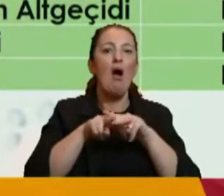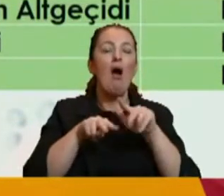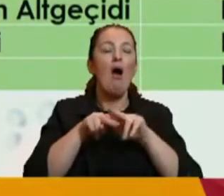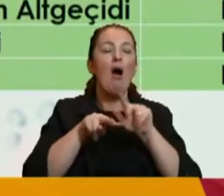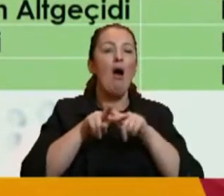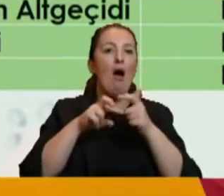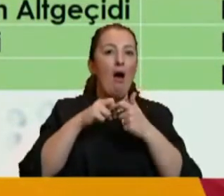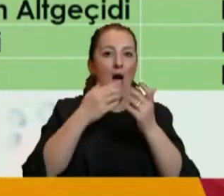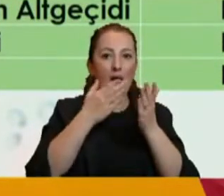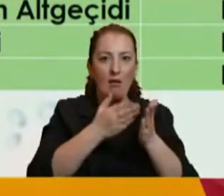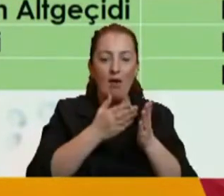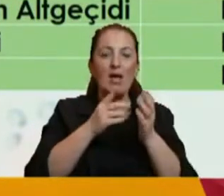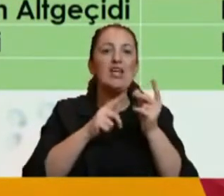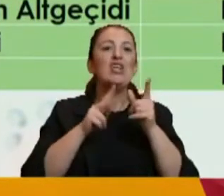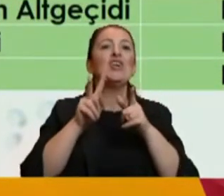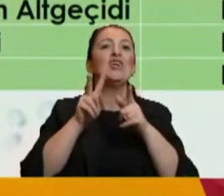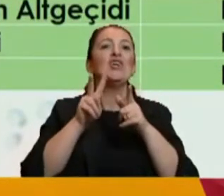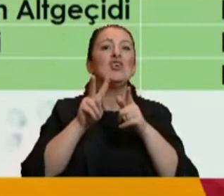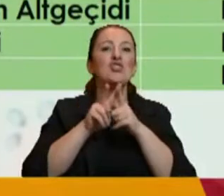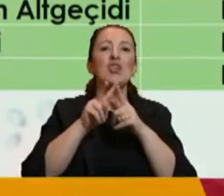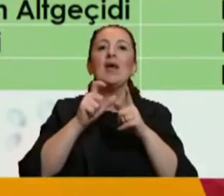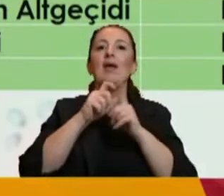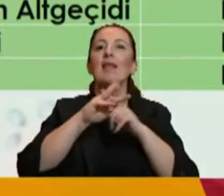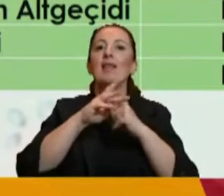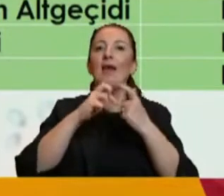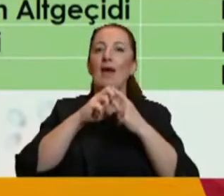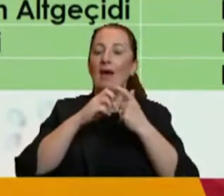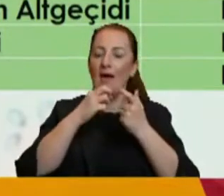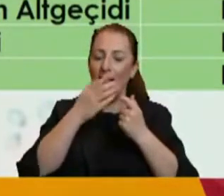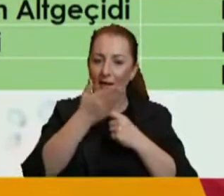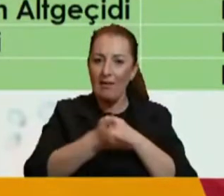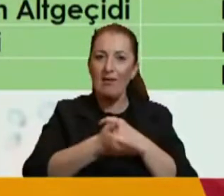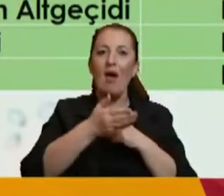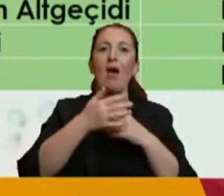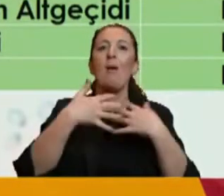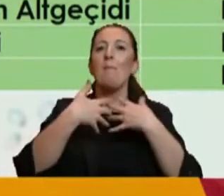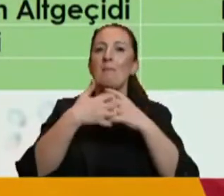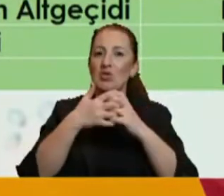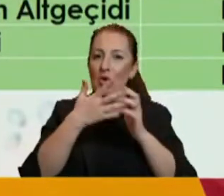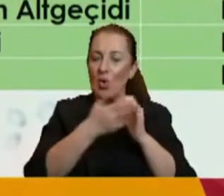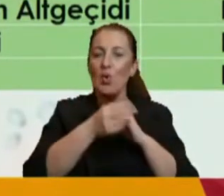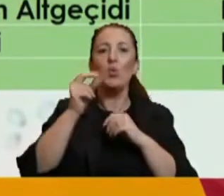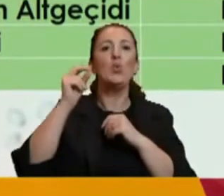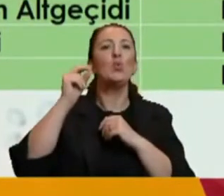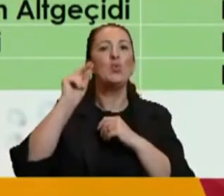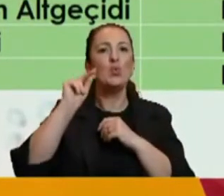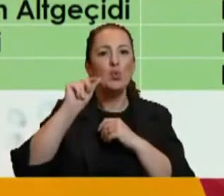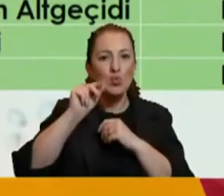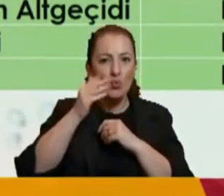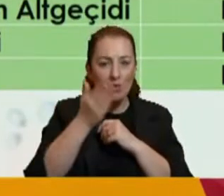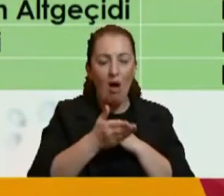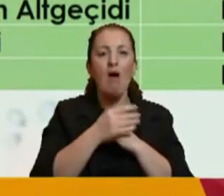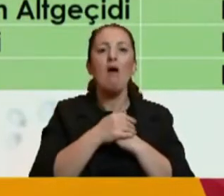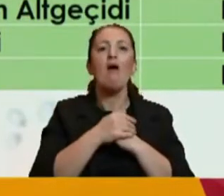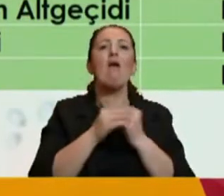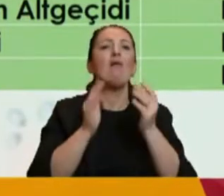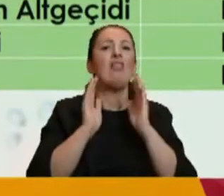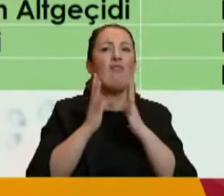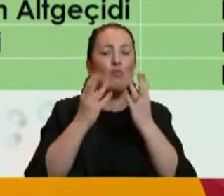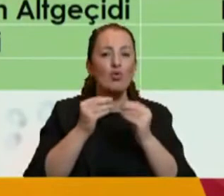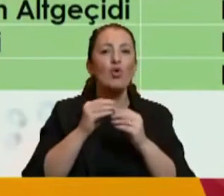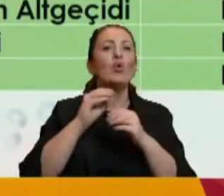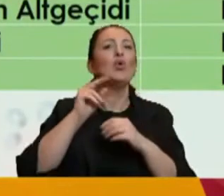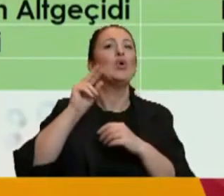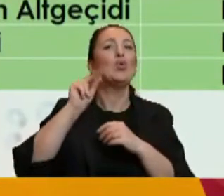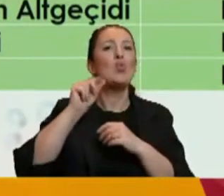İncirli Dede Caddesi Mecidiyeköy altgeçidi bitti Tuzla Aydınlı Mahallesi Hacet Deresi devam ediyor Tuzla'da Birlik